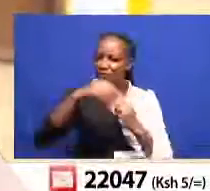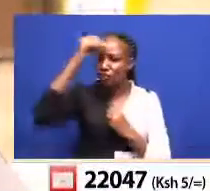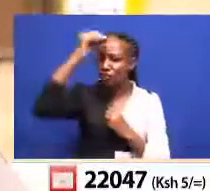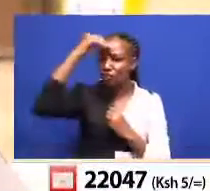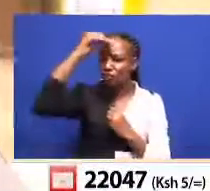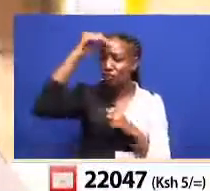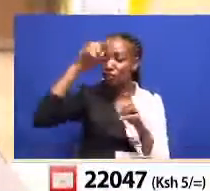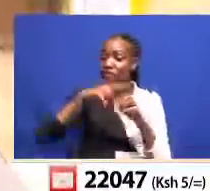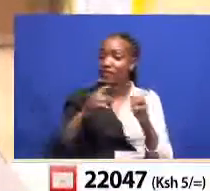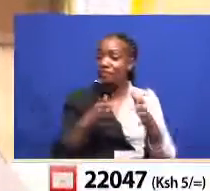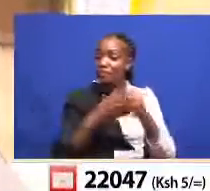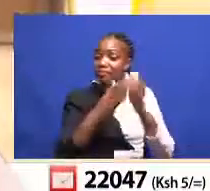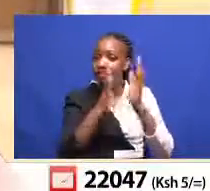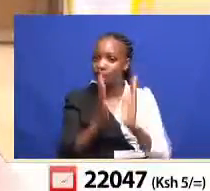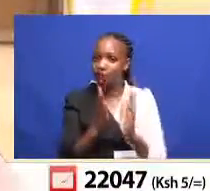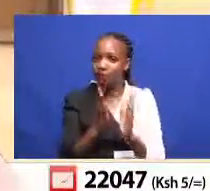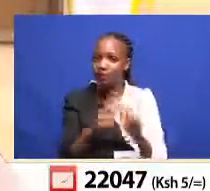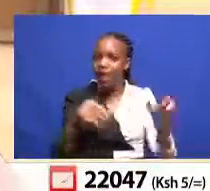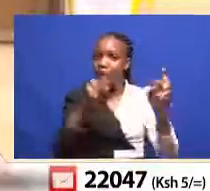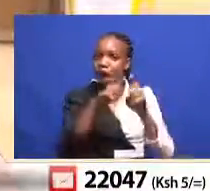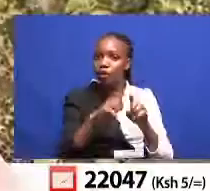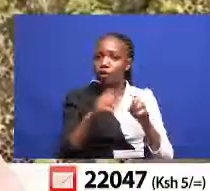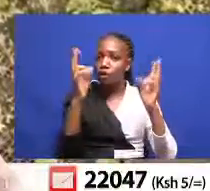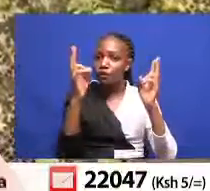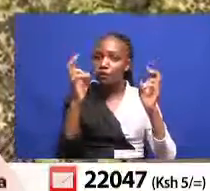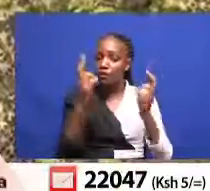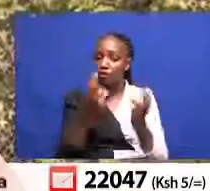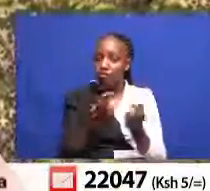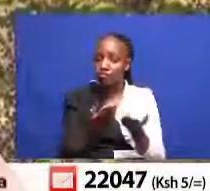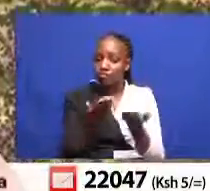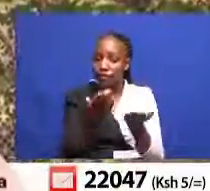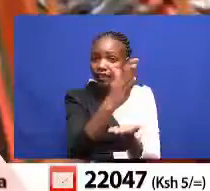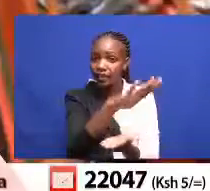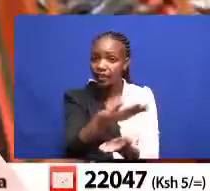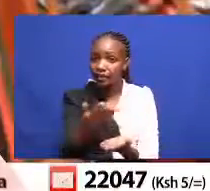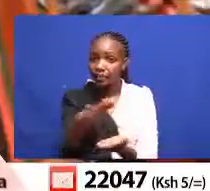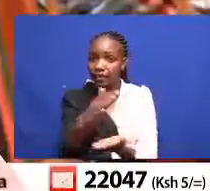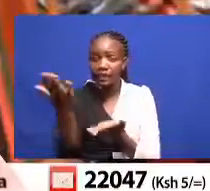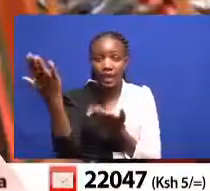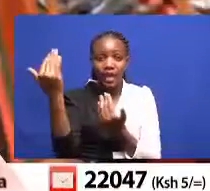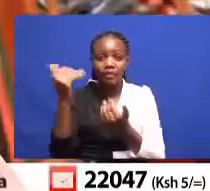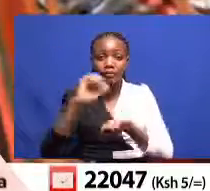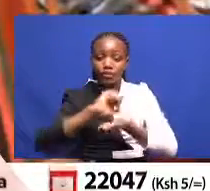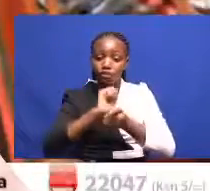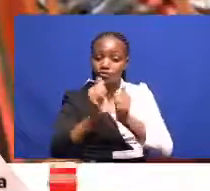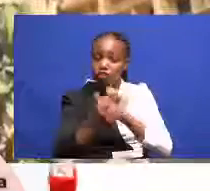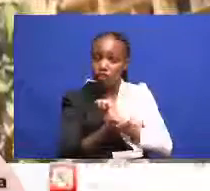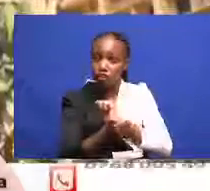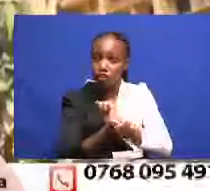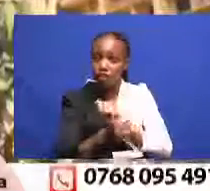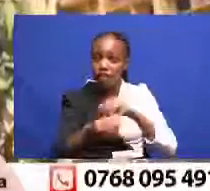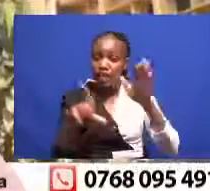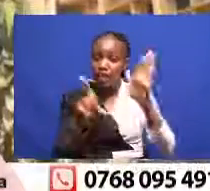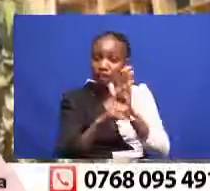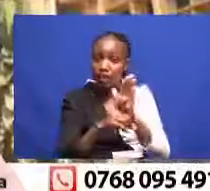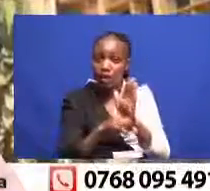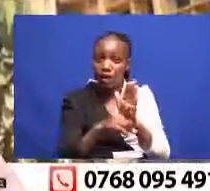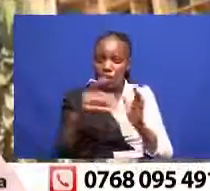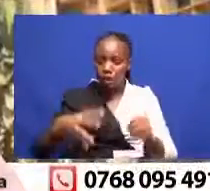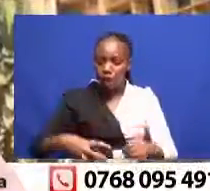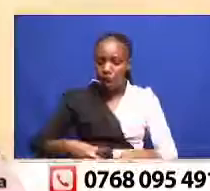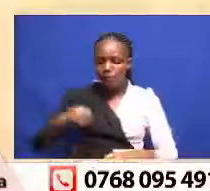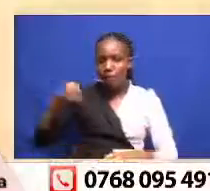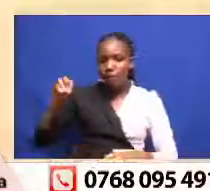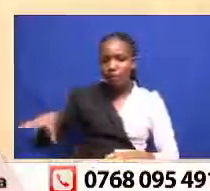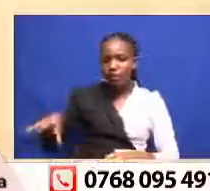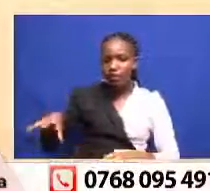na viongozi mbalimbali. Mswada huo ambao uko bungeni tayari ukinuia kufanya marekebisho katika sheria iliyopo ya uavyaji